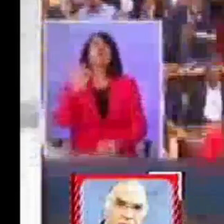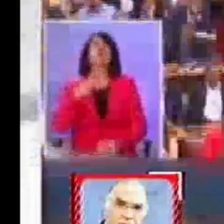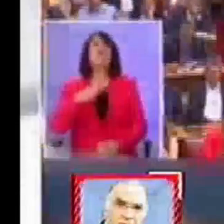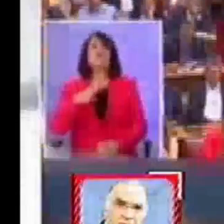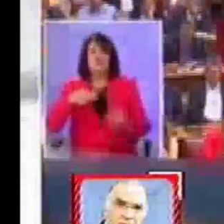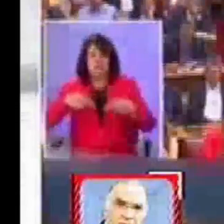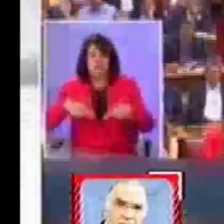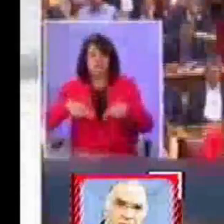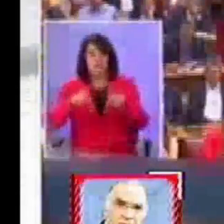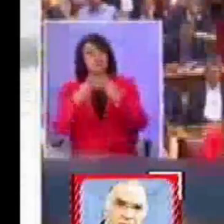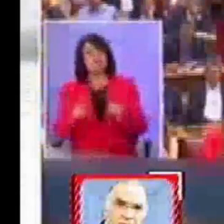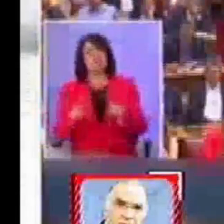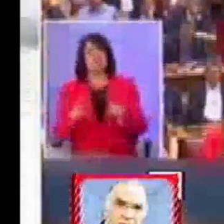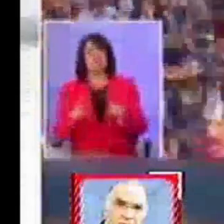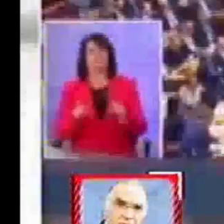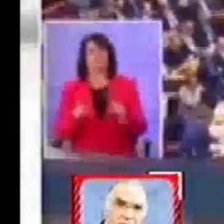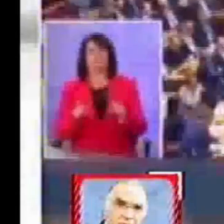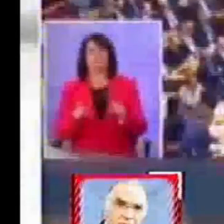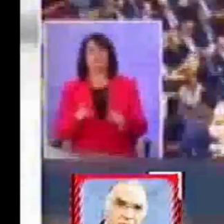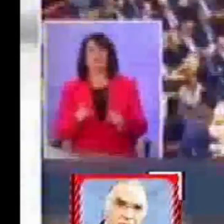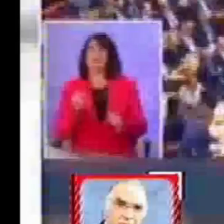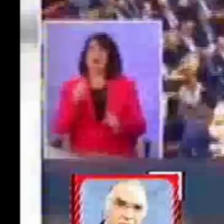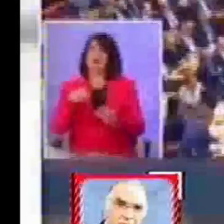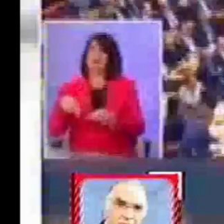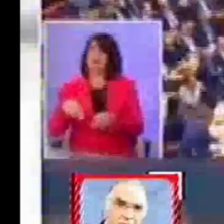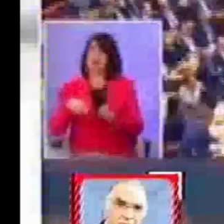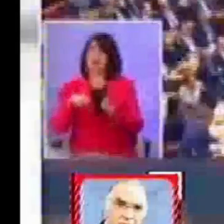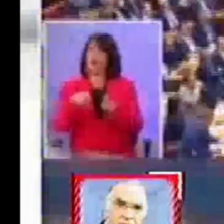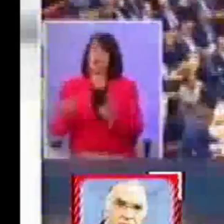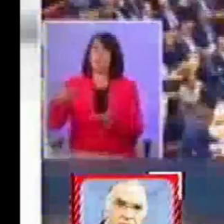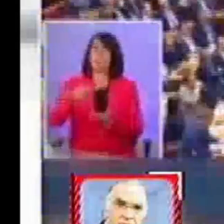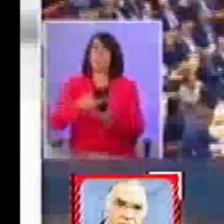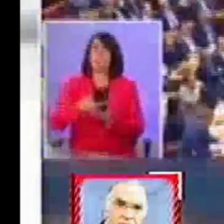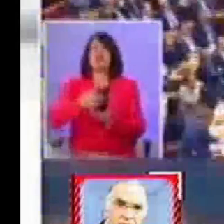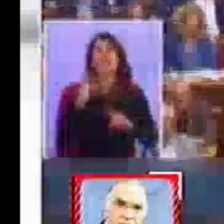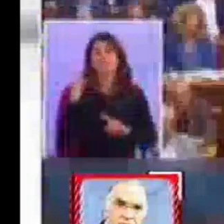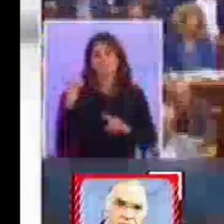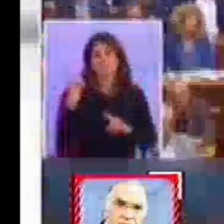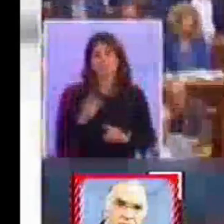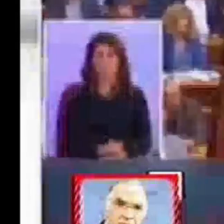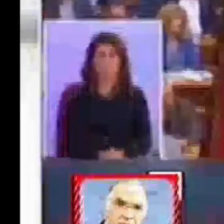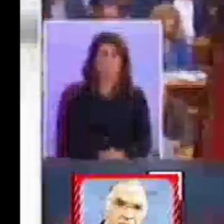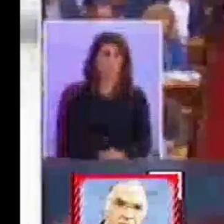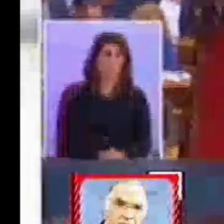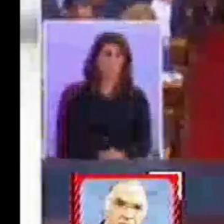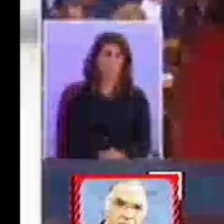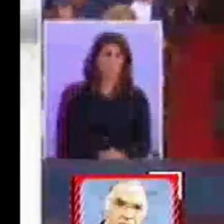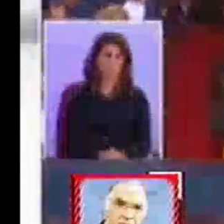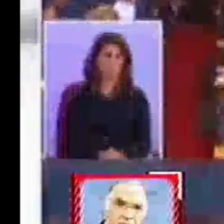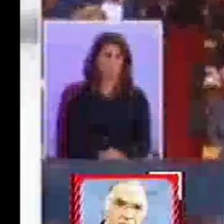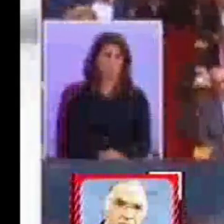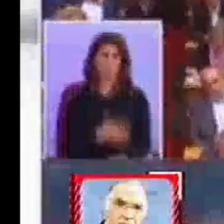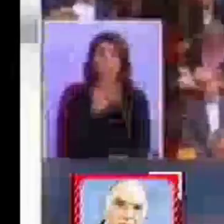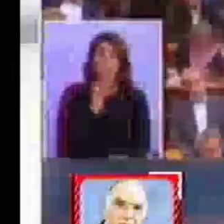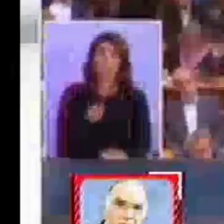μπήκε σταυρός να δούμε ποιος θα βγαίνει πρώτος, ποιος θα βγαίνει δεύτερος κτλ. Όποιον έβαλα πρώτο βγήκε βουλευτής. Ήταν δικιά